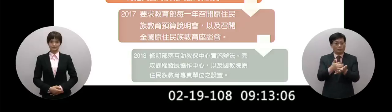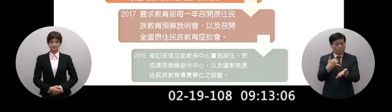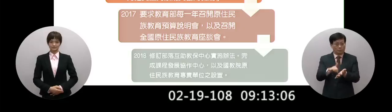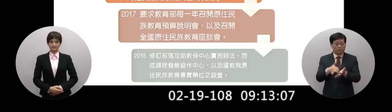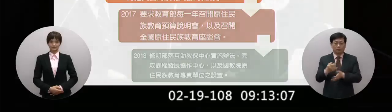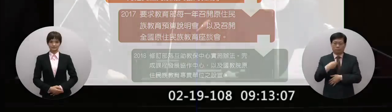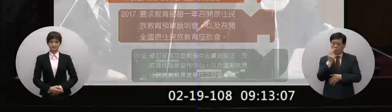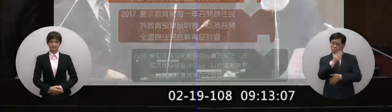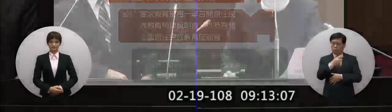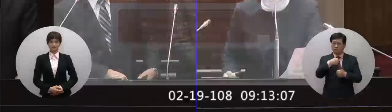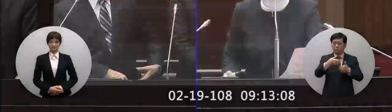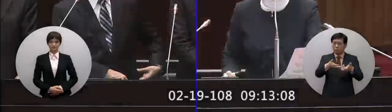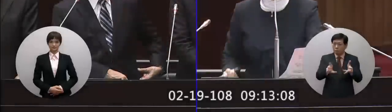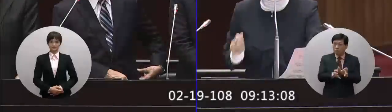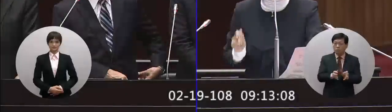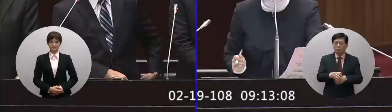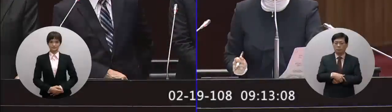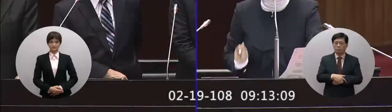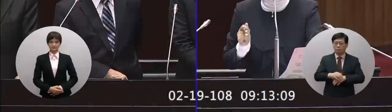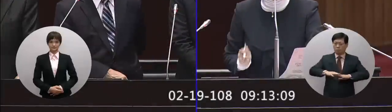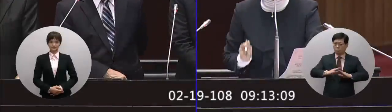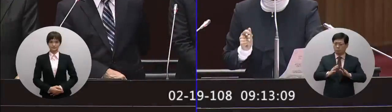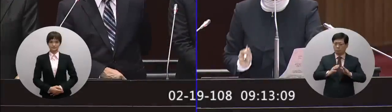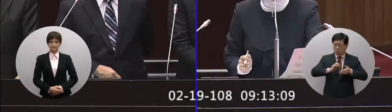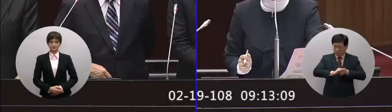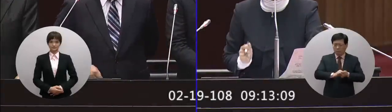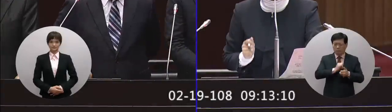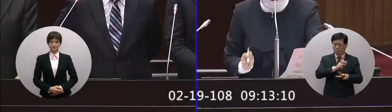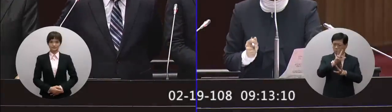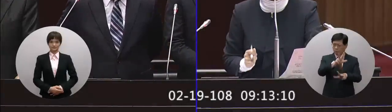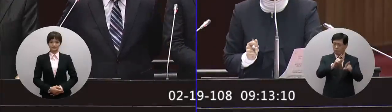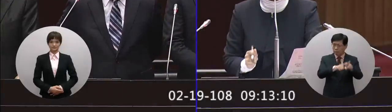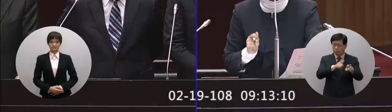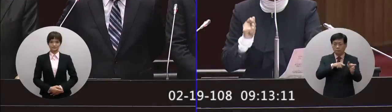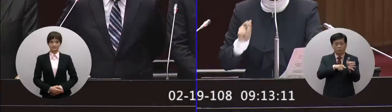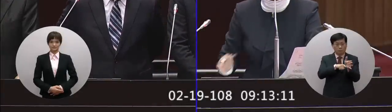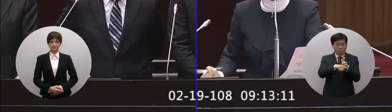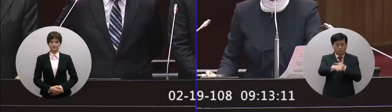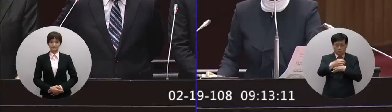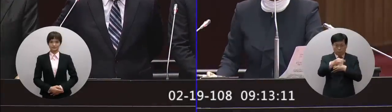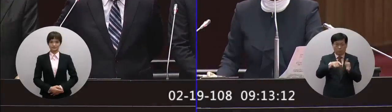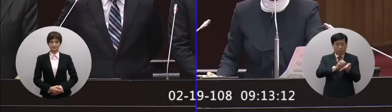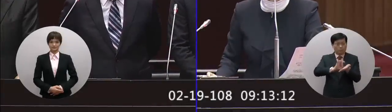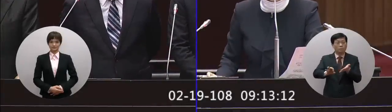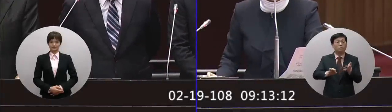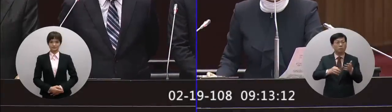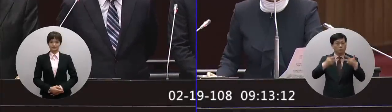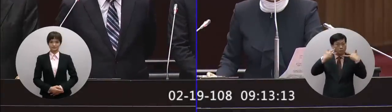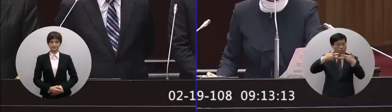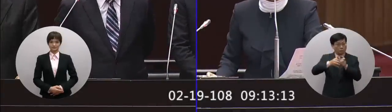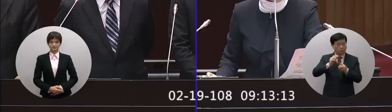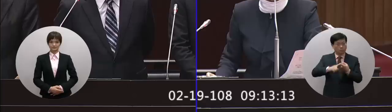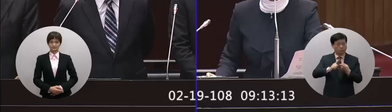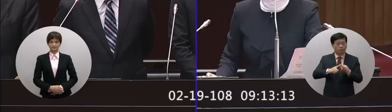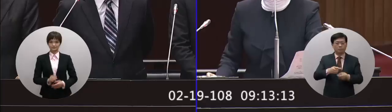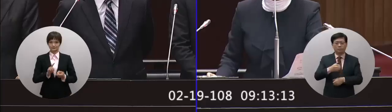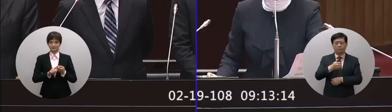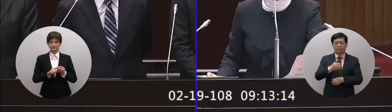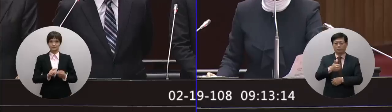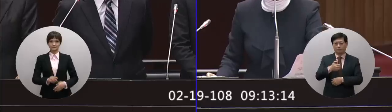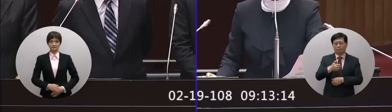我要求教育部可以必须要实质的落实专款专用的原则，潘部长对吗？ 是， 谢